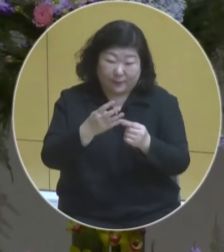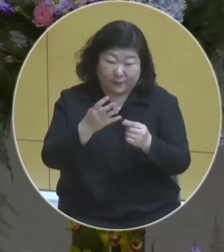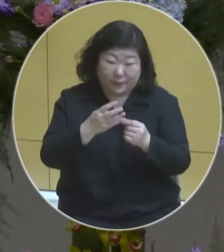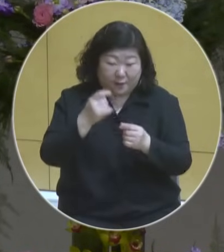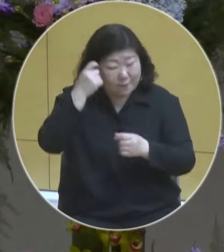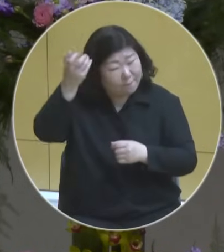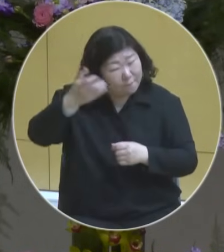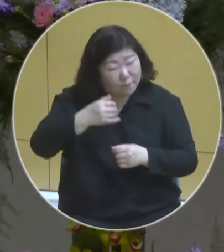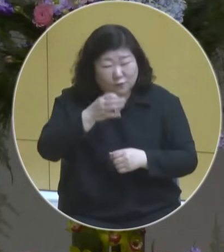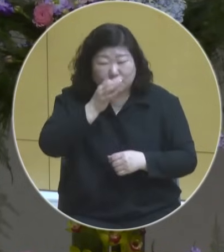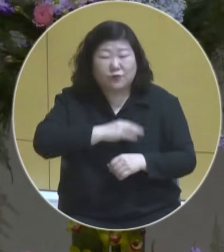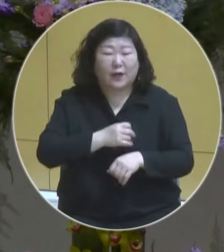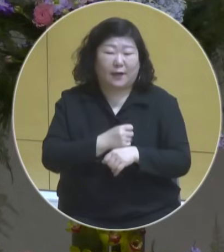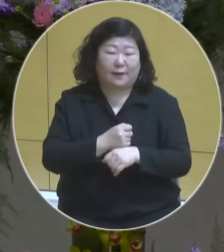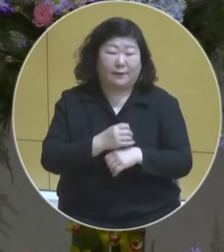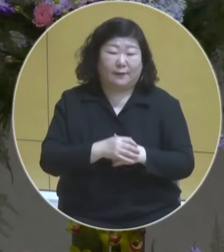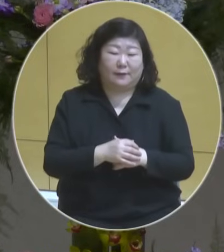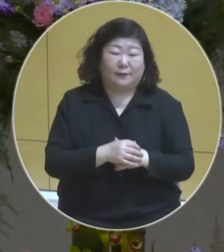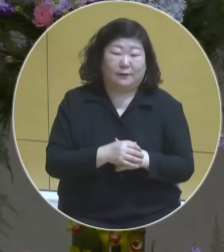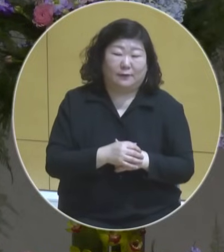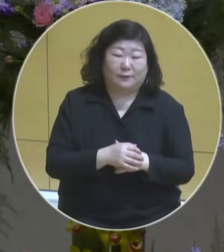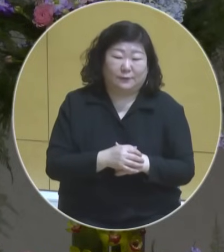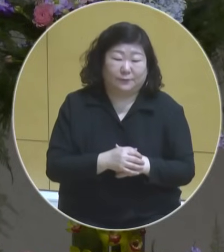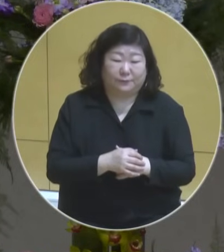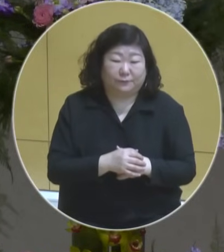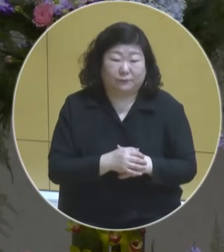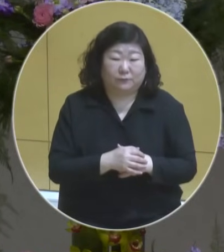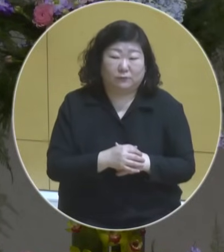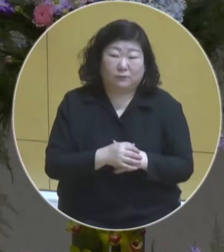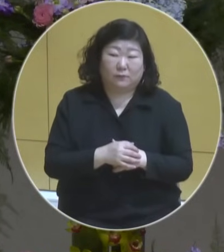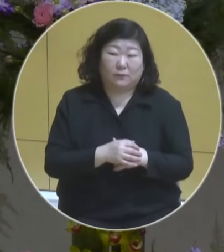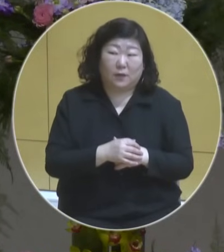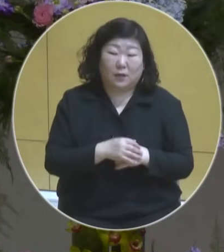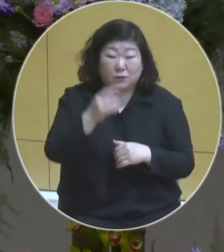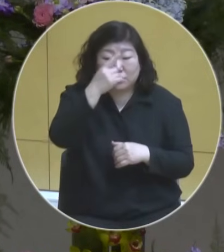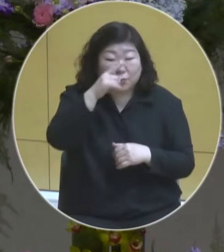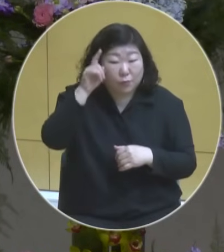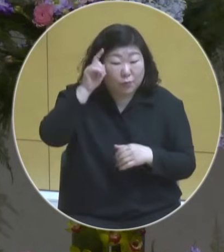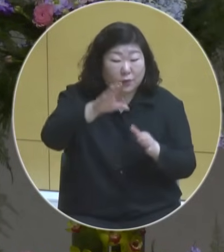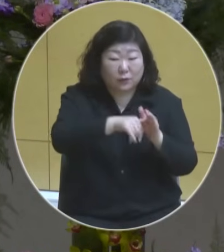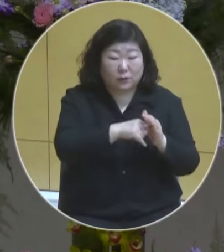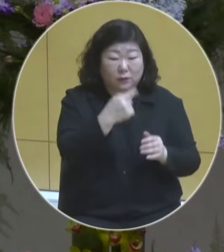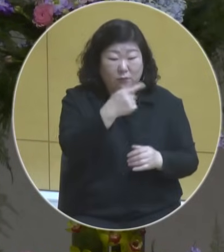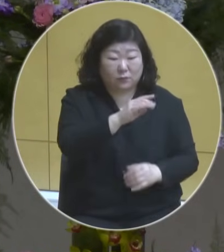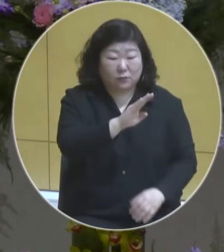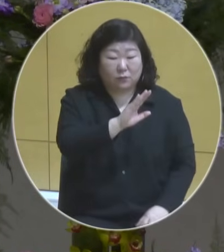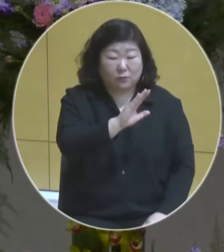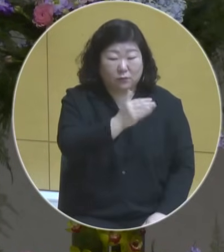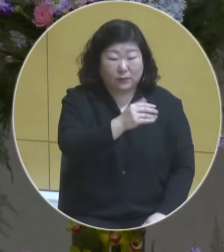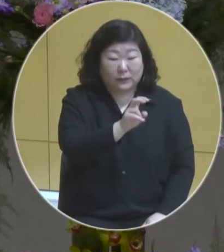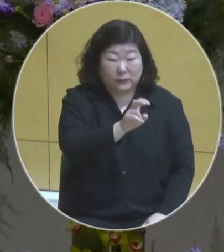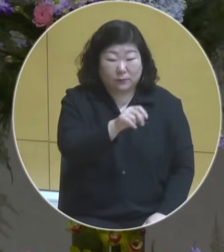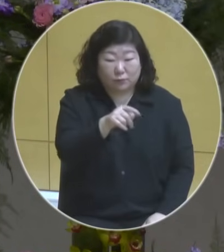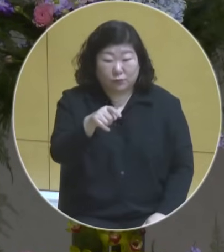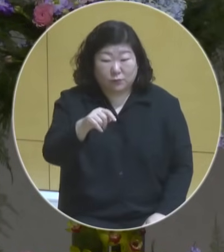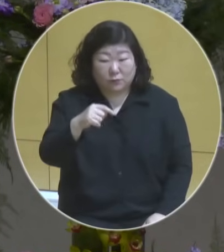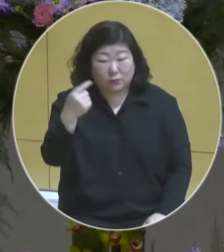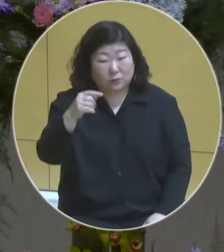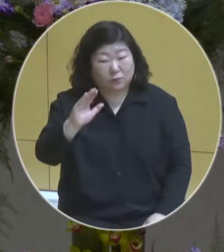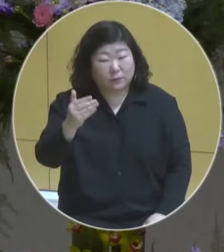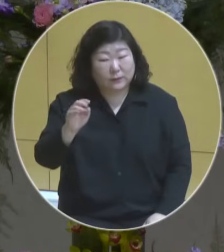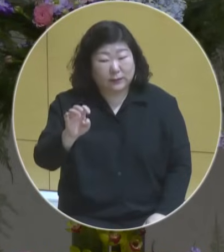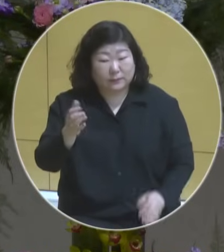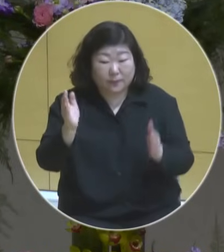했습니다 실제로 스탈린이 집권했던 소련에서는 1929년부터 1940년까지 소비에트